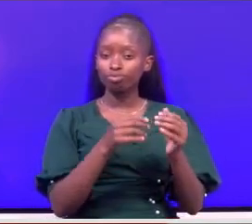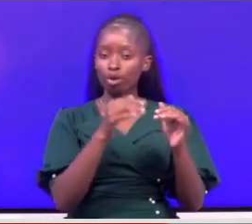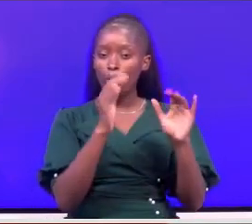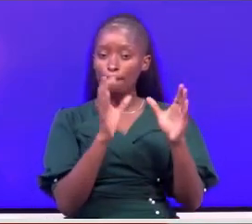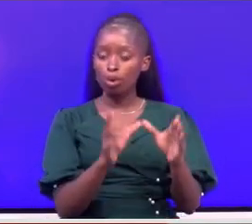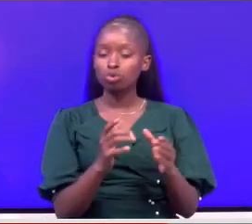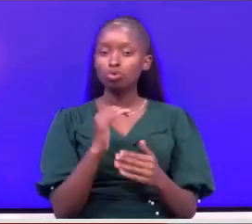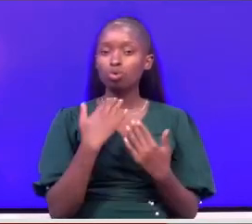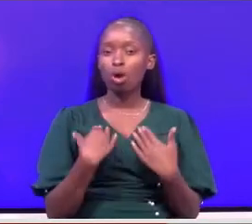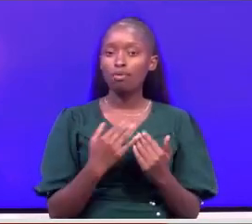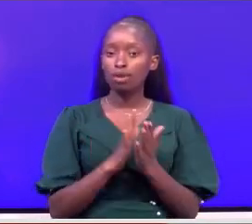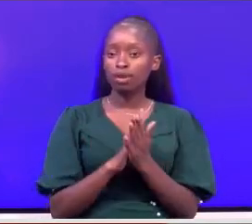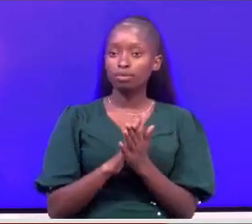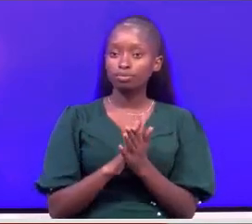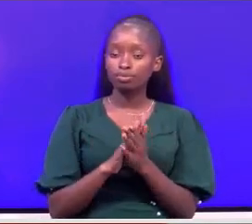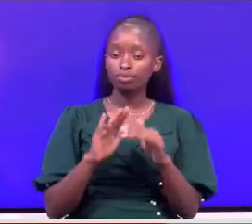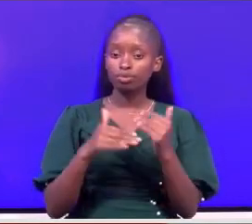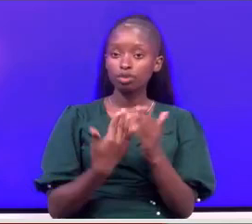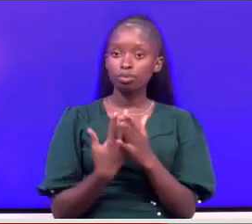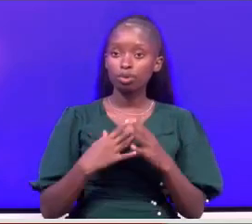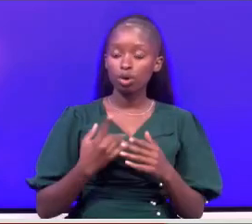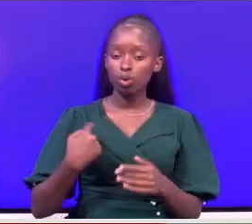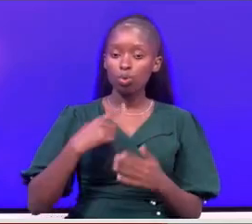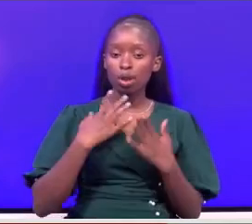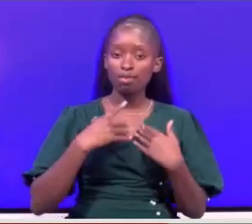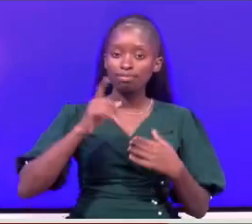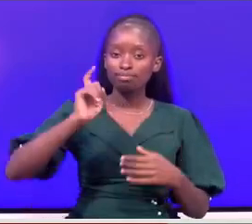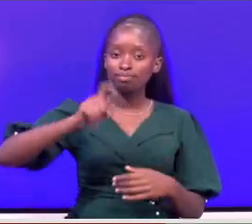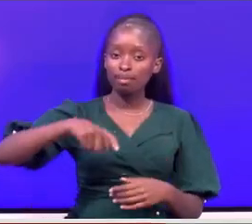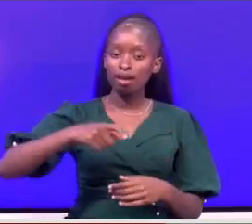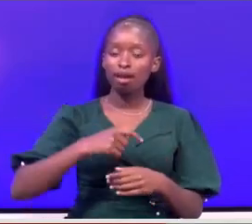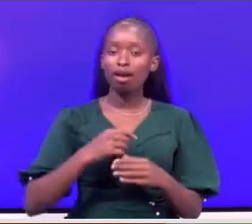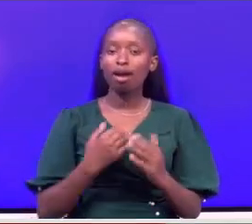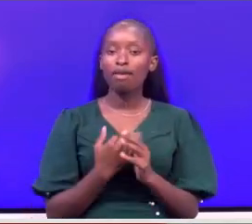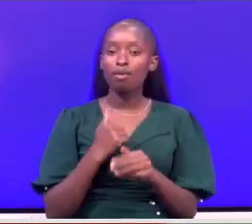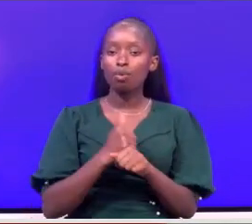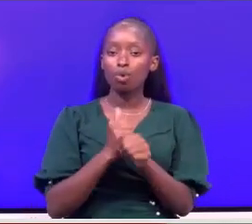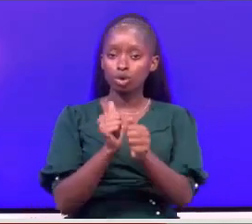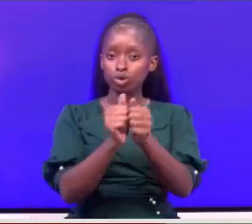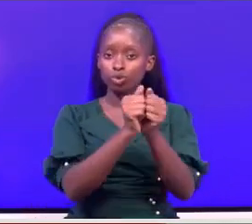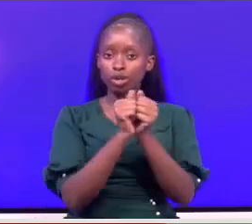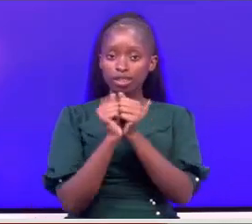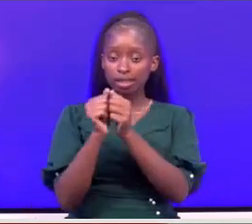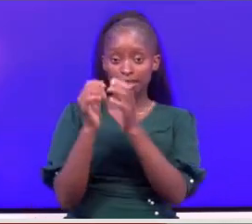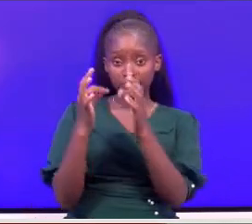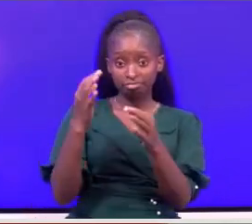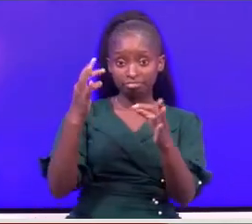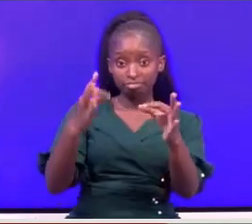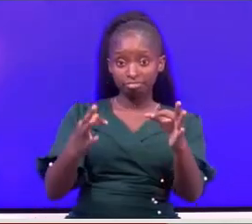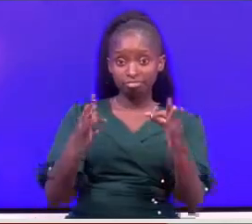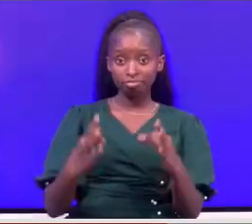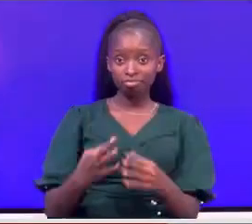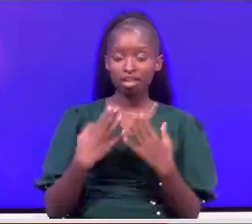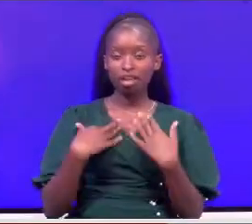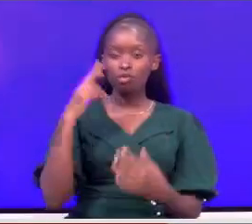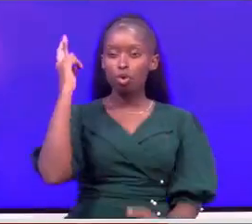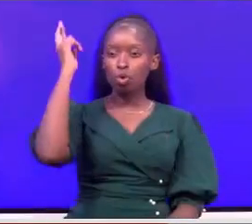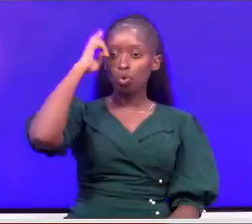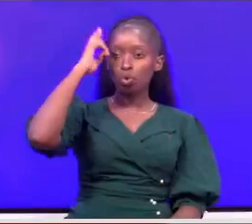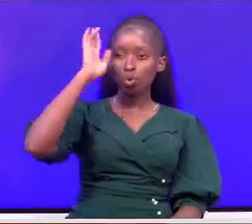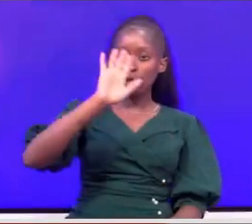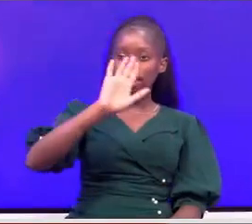work together to deliver that accountability if the constitution is to be realized. Maafisa